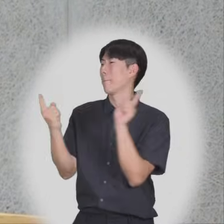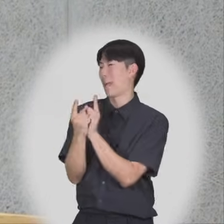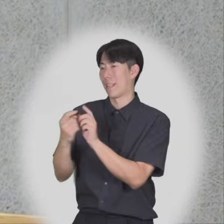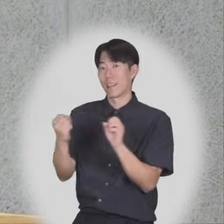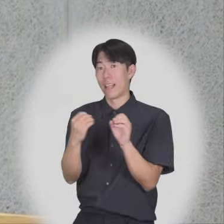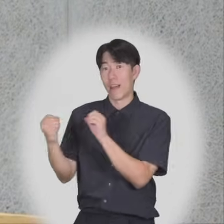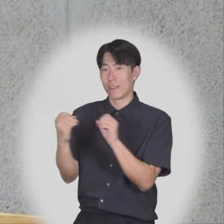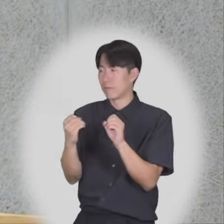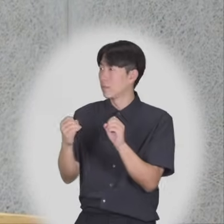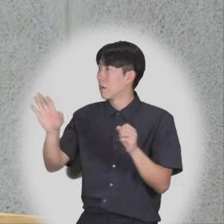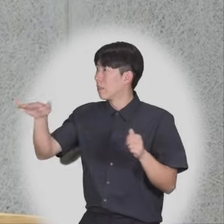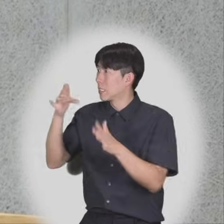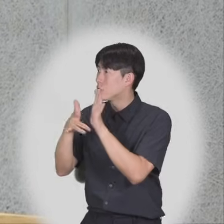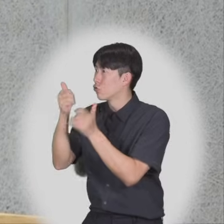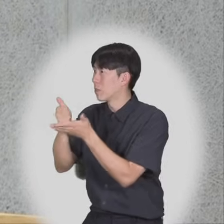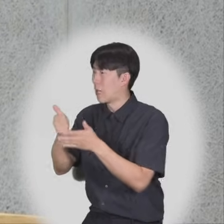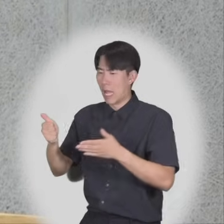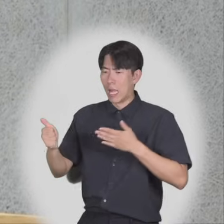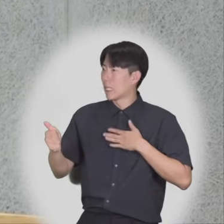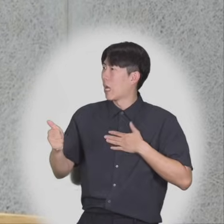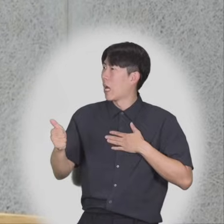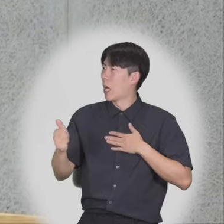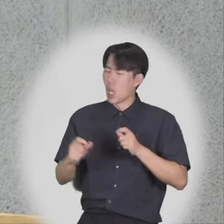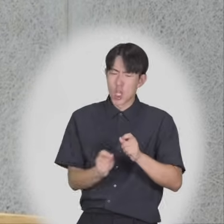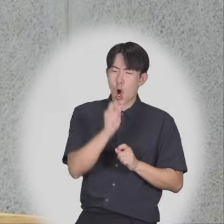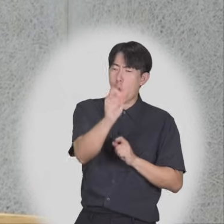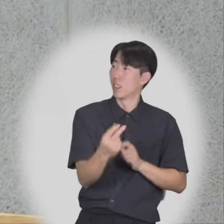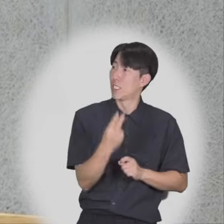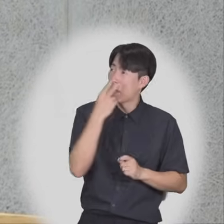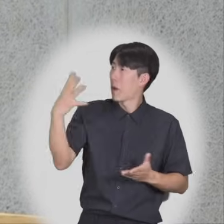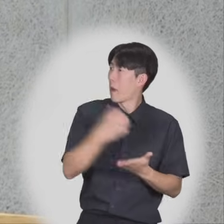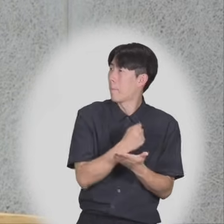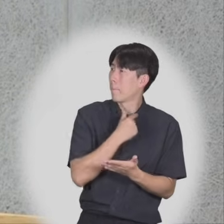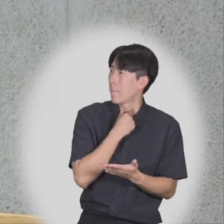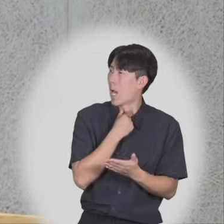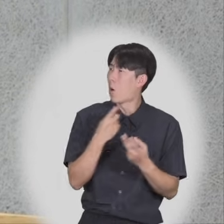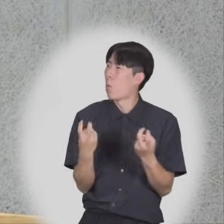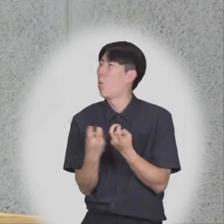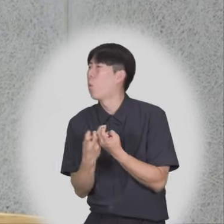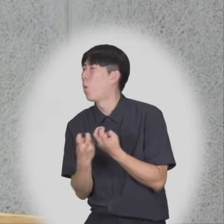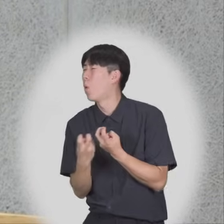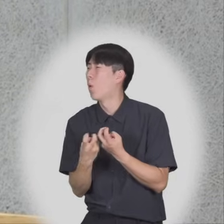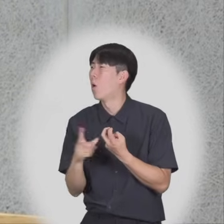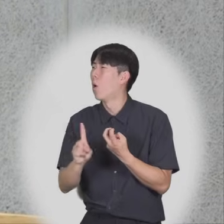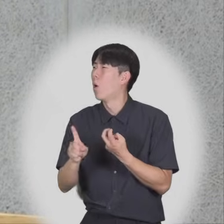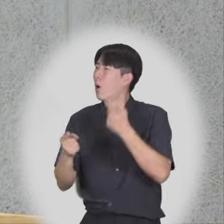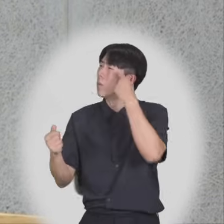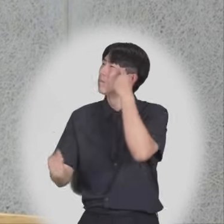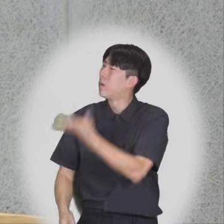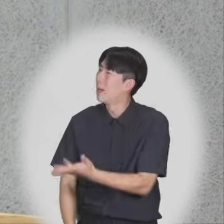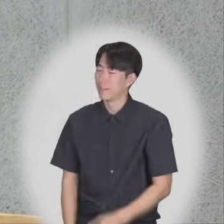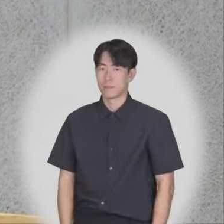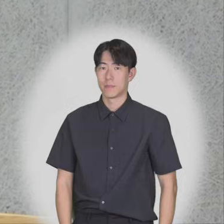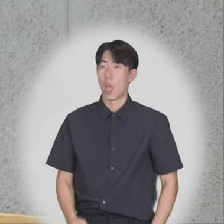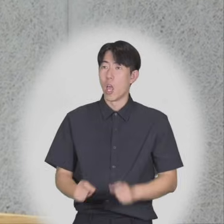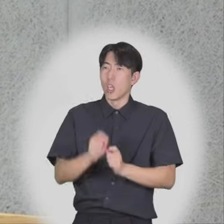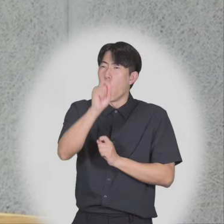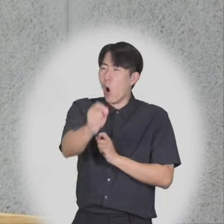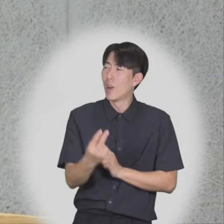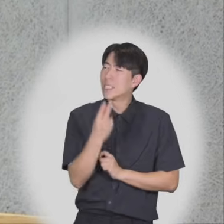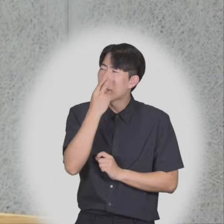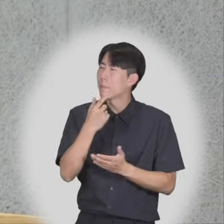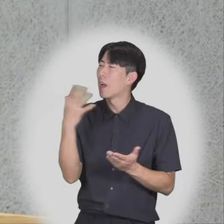내가 무엇을 하여야 영생을 얻으리까? 그렇게 물었어요. 영생에 대한 갈망이 있었던